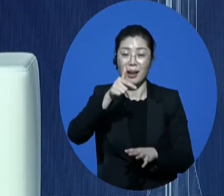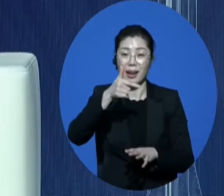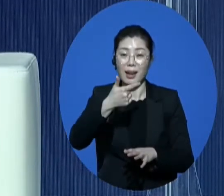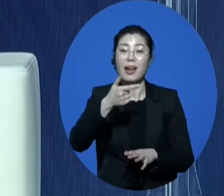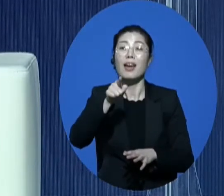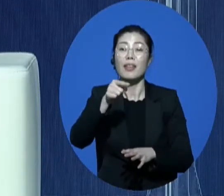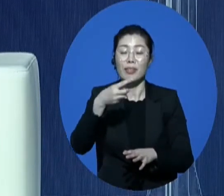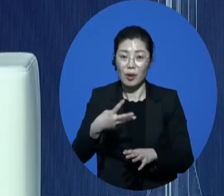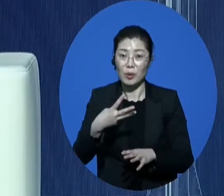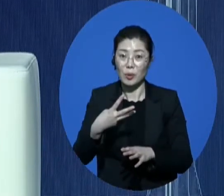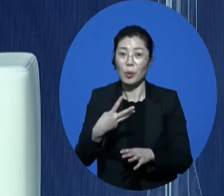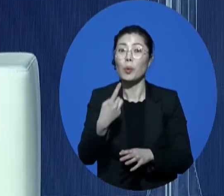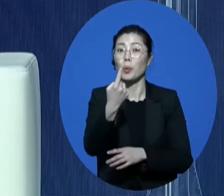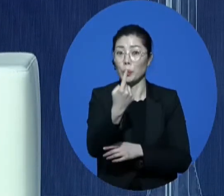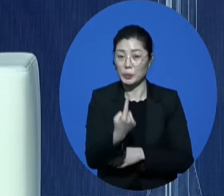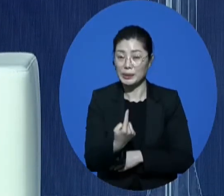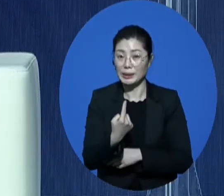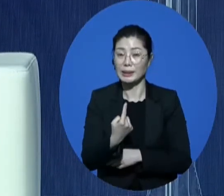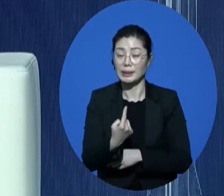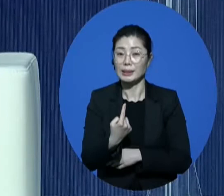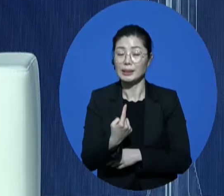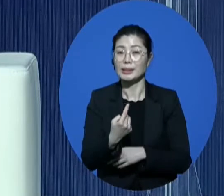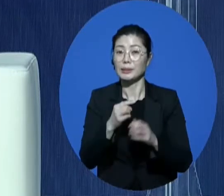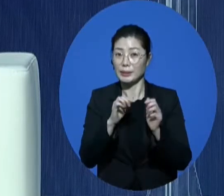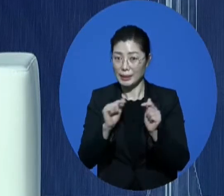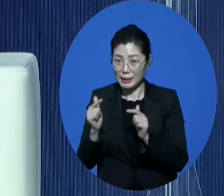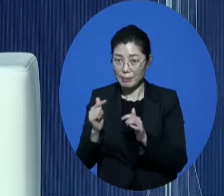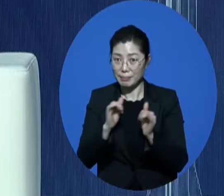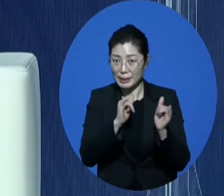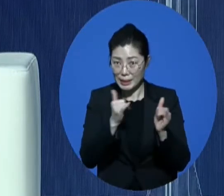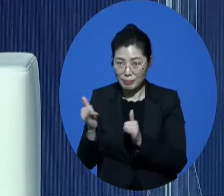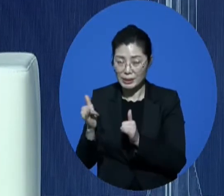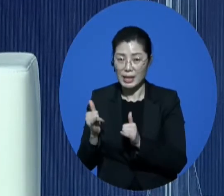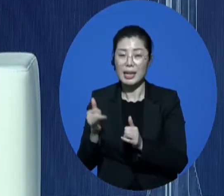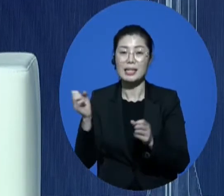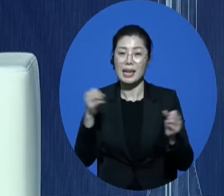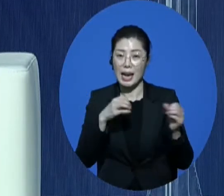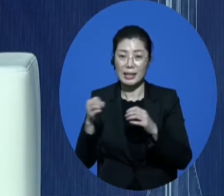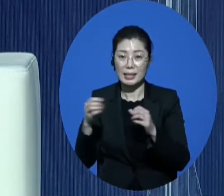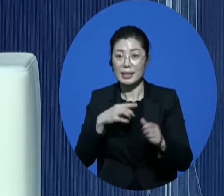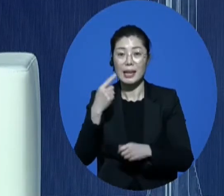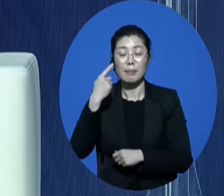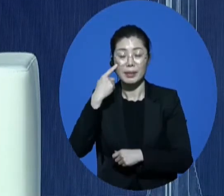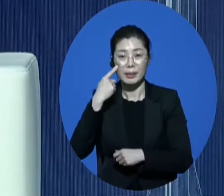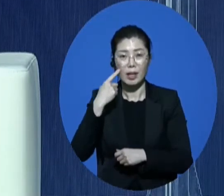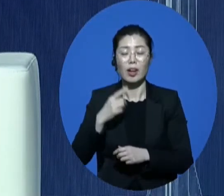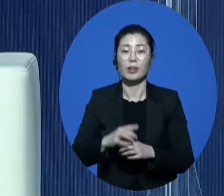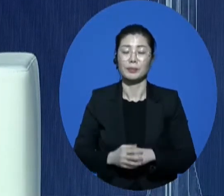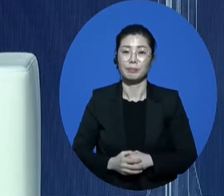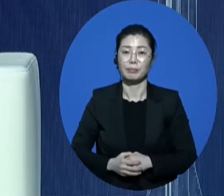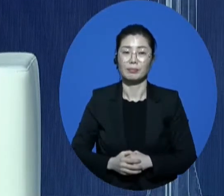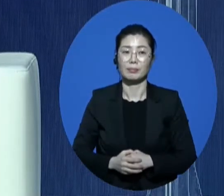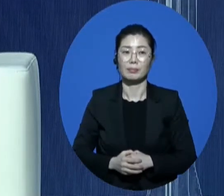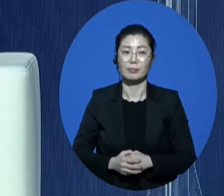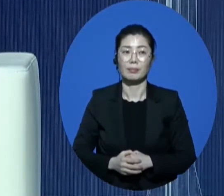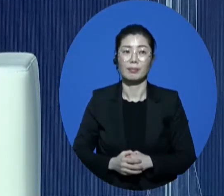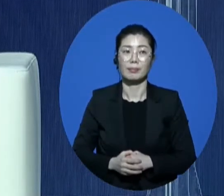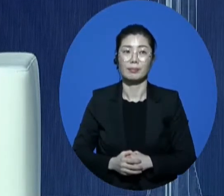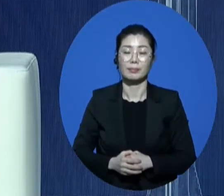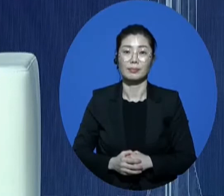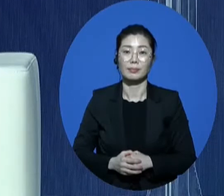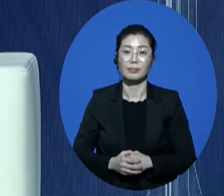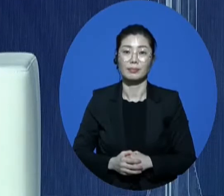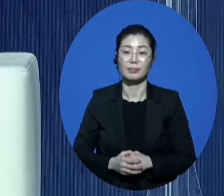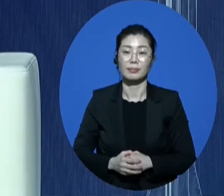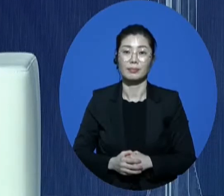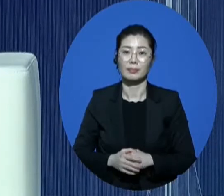들어볼 건데 막간을 이용해서 제가 저도 이 국제 포럼 KDF